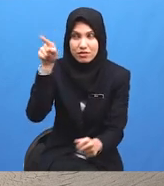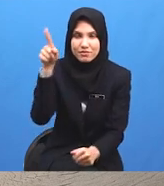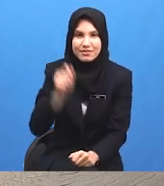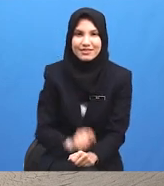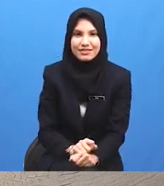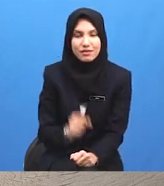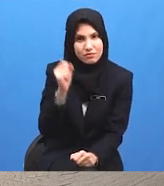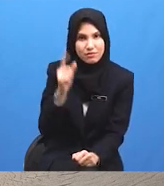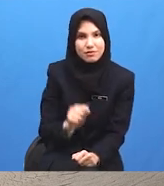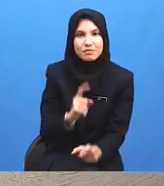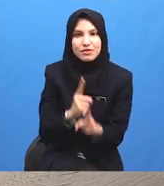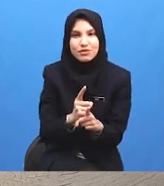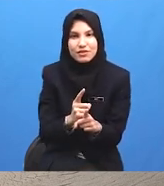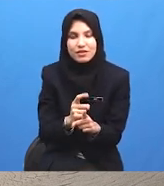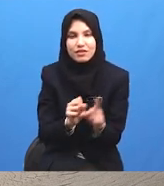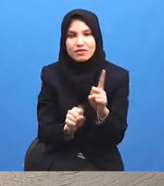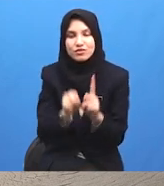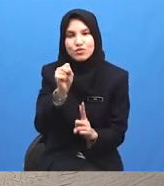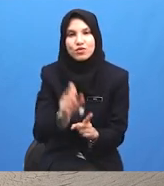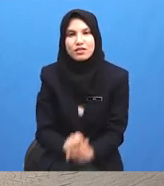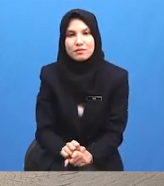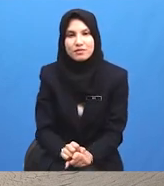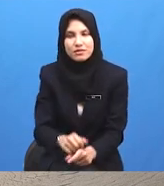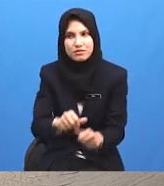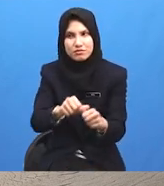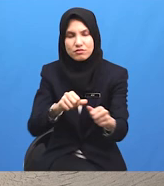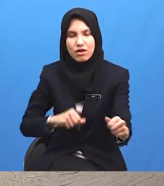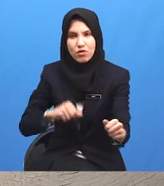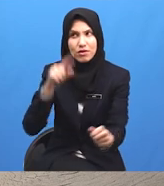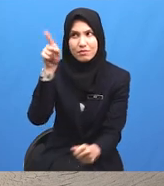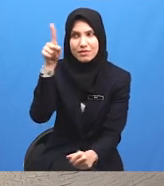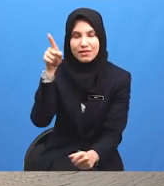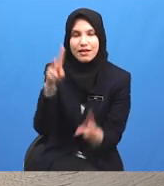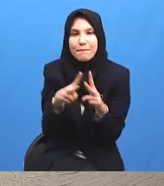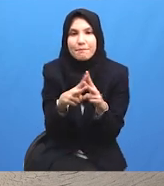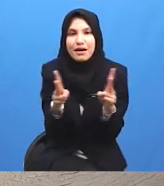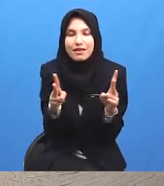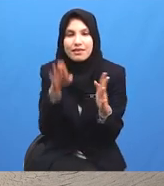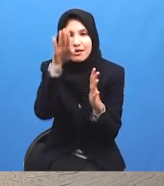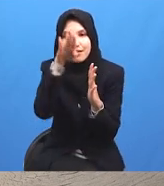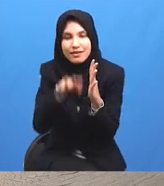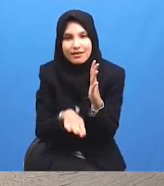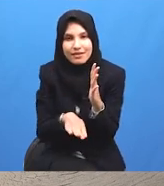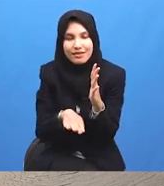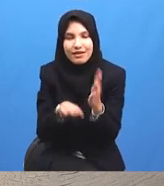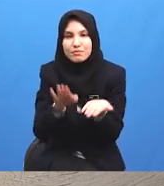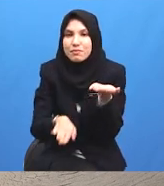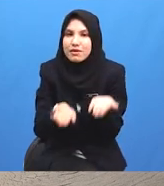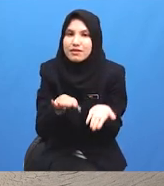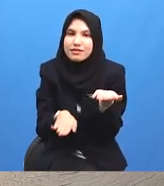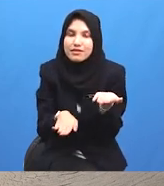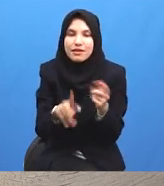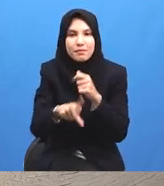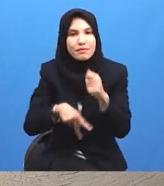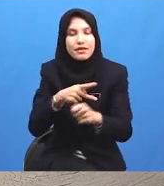betul, murid-murid. Suhu pada planet yang paling jauh daripada matahari adalah paling rendah berbanding dengan